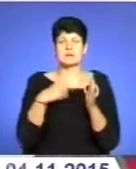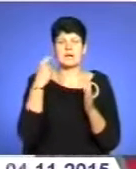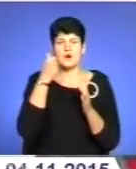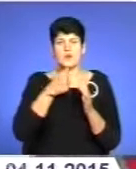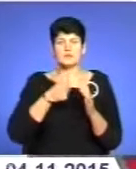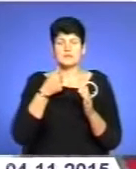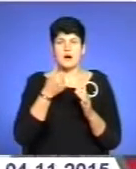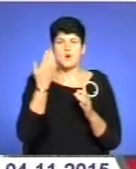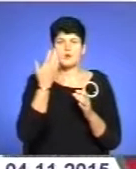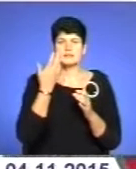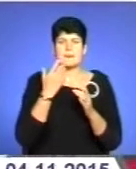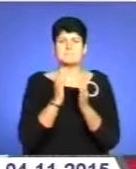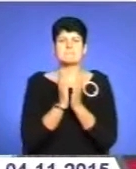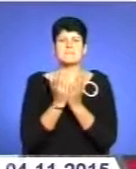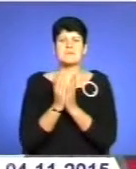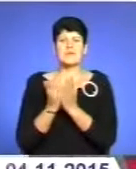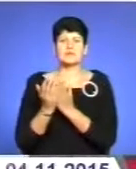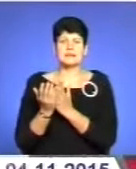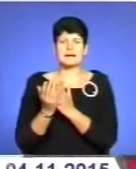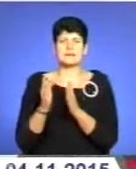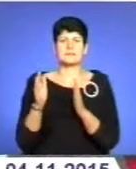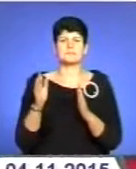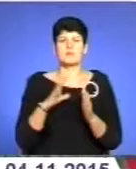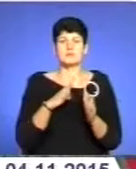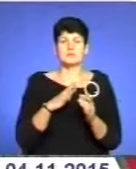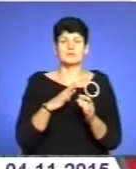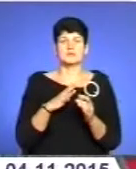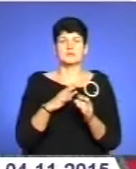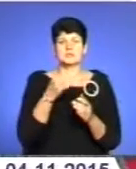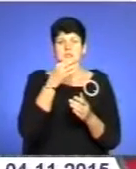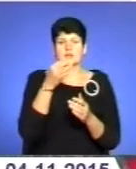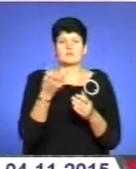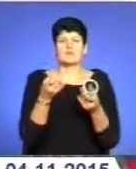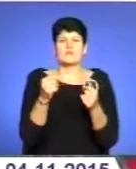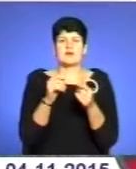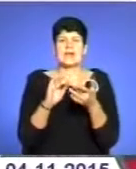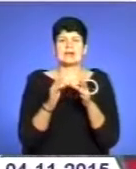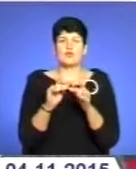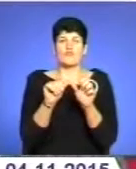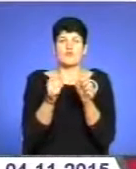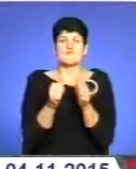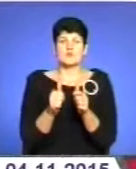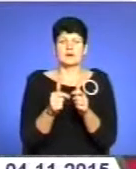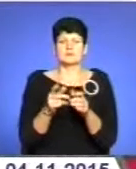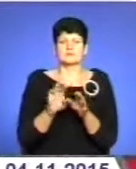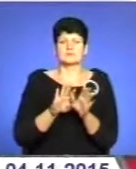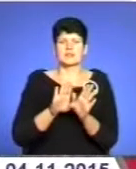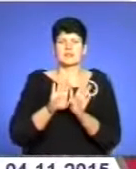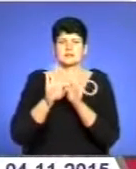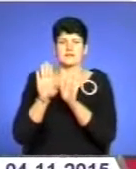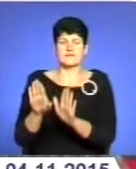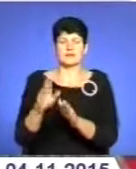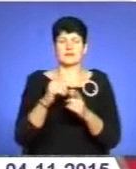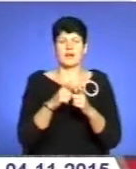когда библиотека озвученной литературы решила, что им нужен формат электронный, который бы позволил уйти от кассет, потому что начали